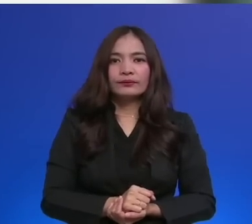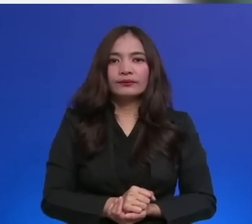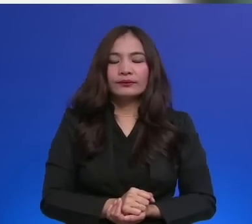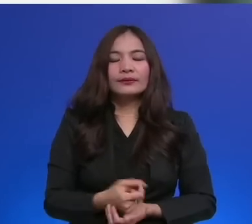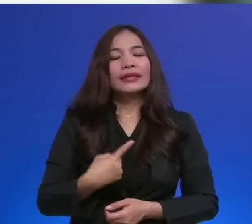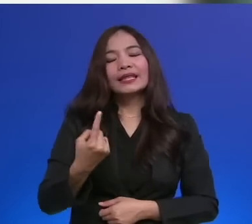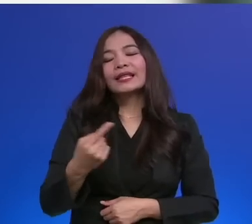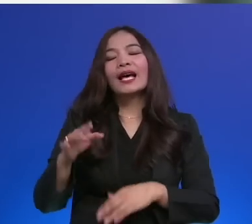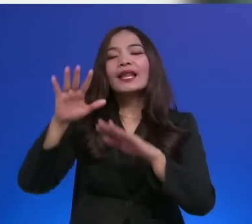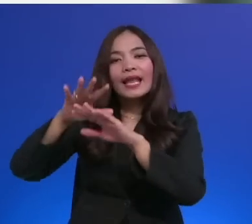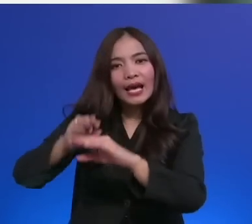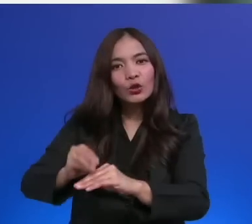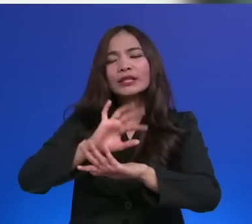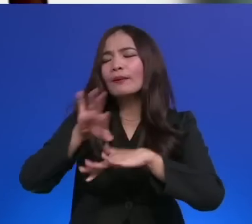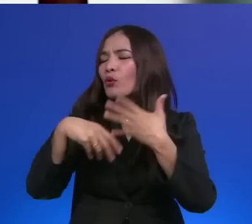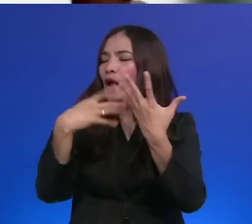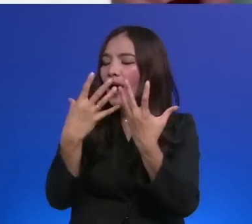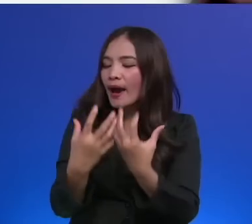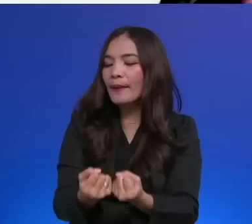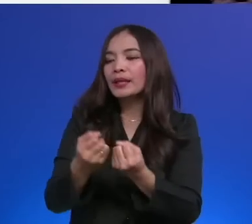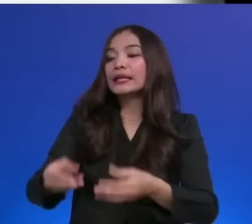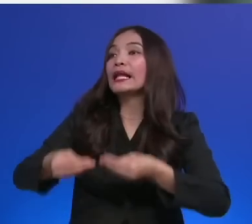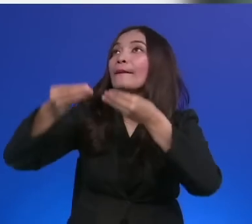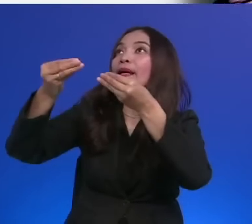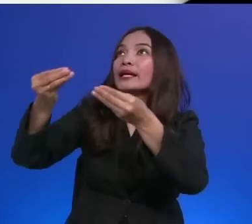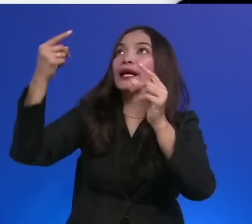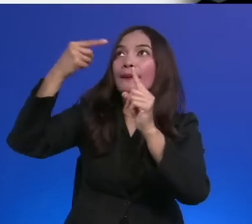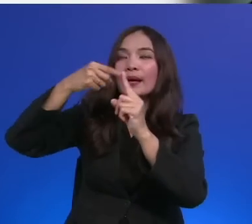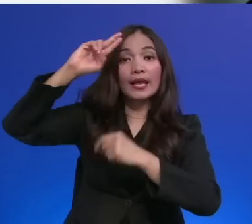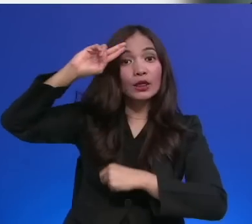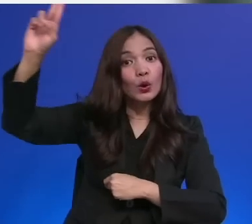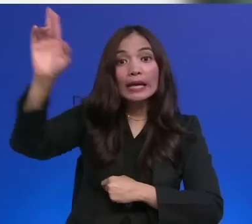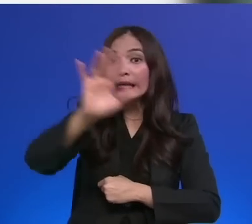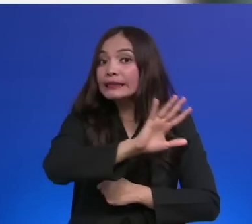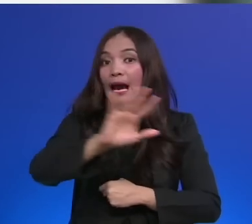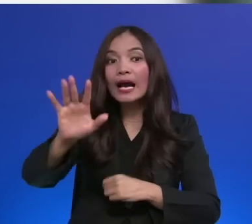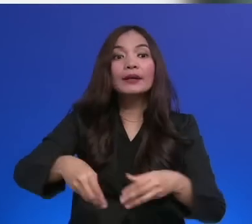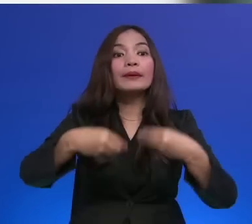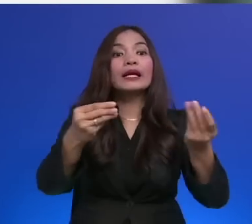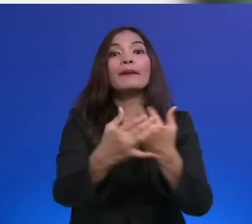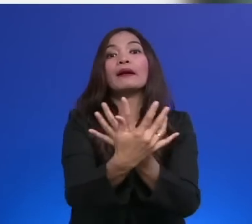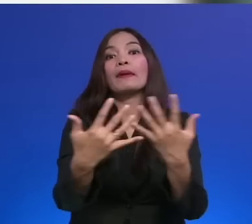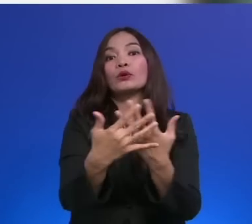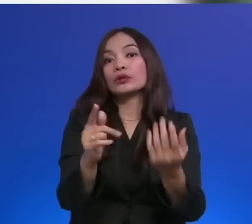Kita taruh harap kepada Tuhan, jangan taruh harap kepada siapapun.